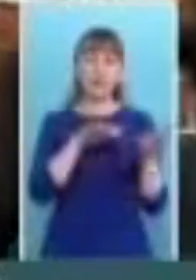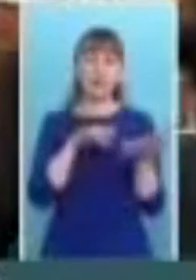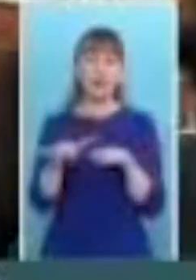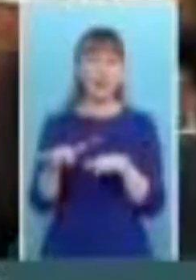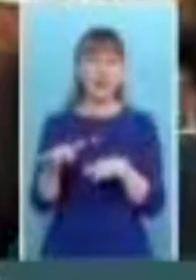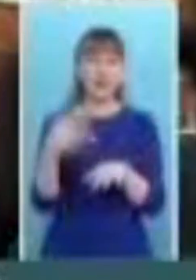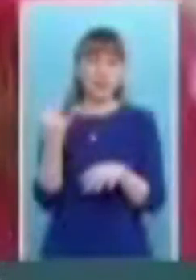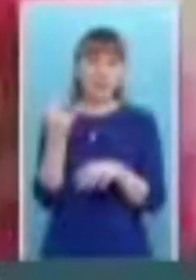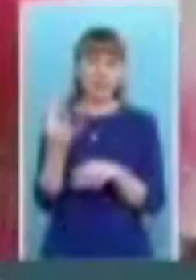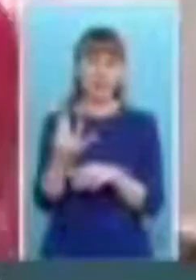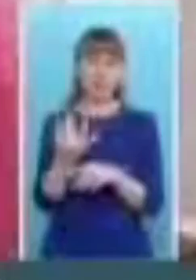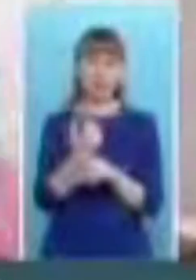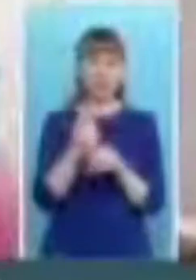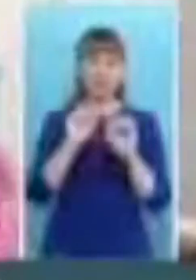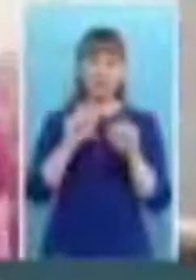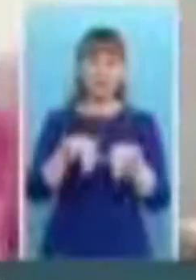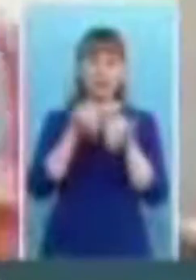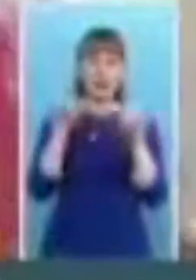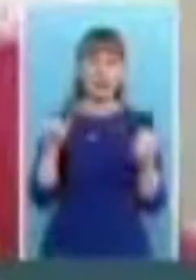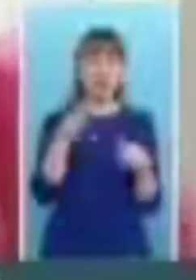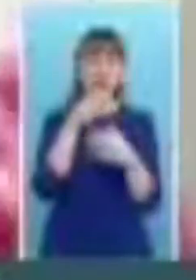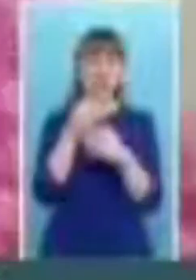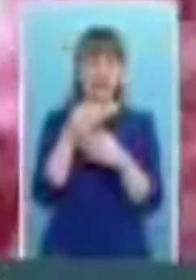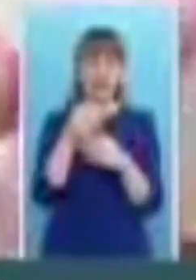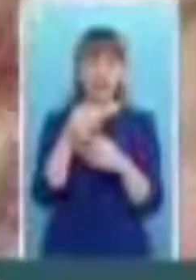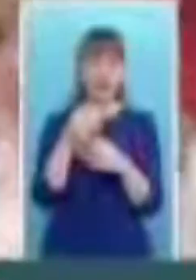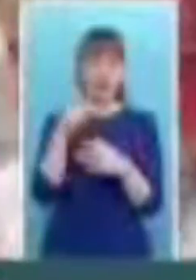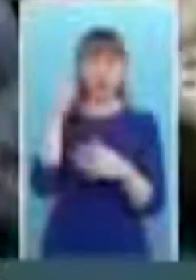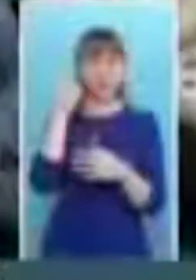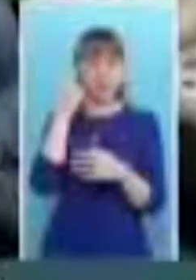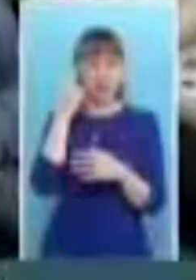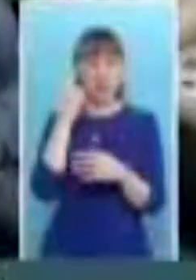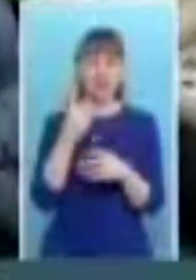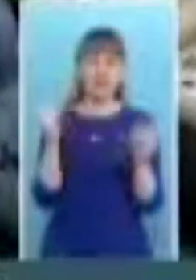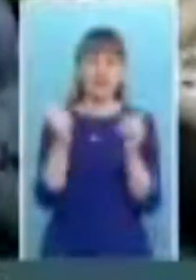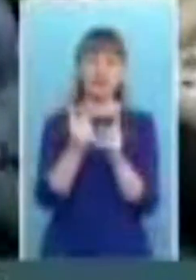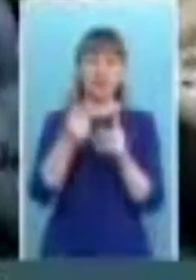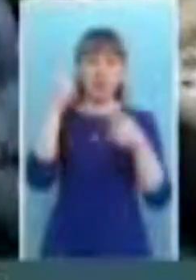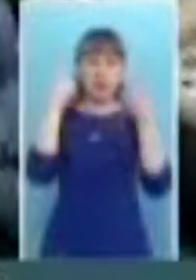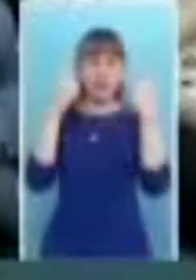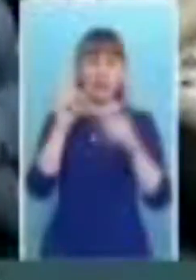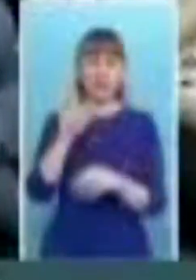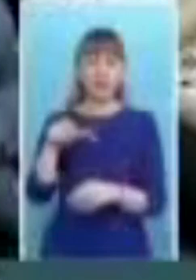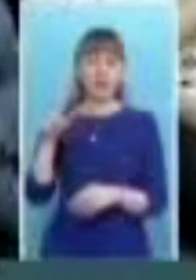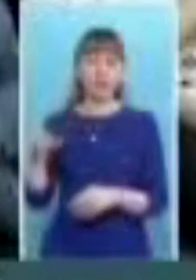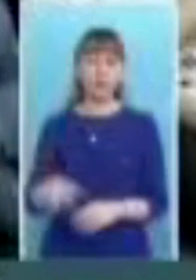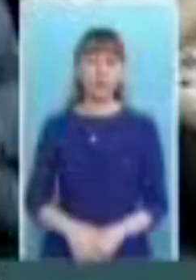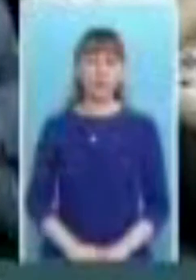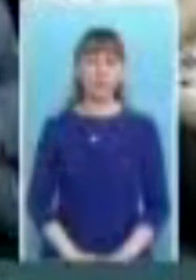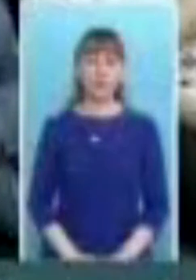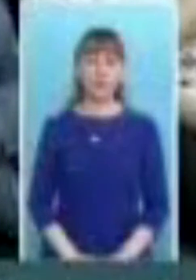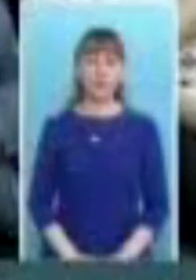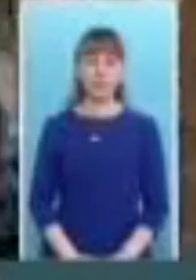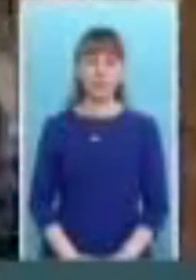это прекрасная возможность расширять свой кругозор и встречаться с людьми творческими и знаменитыми. Такие проекты дают правильный настрой для молодежи,